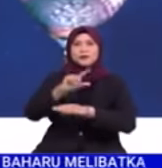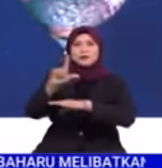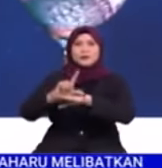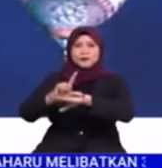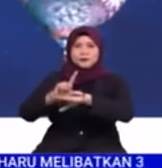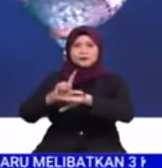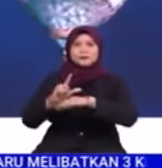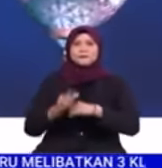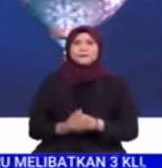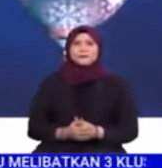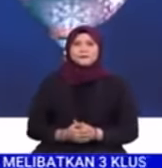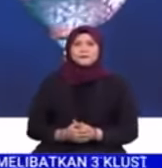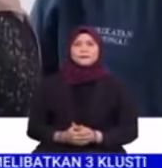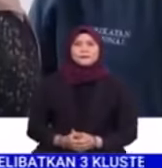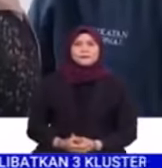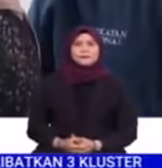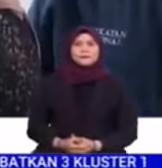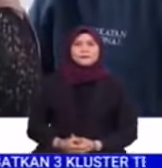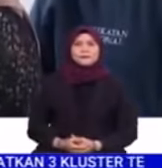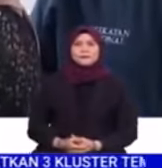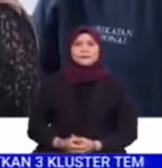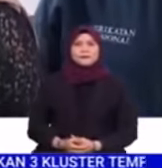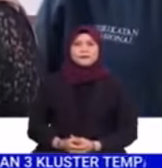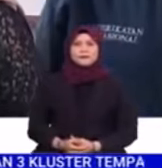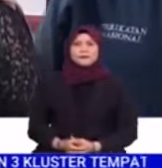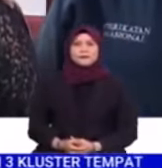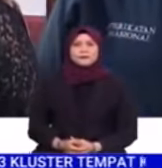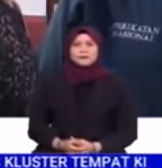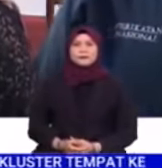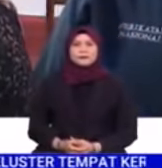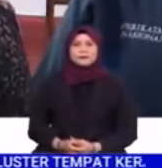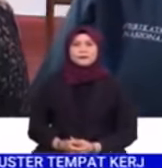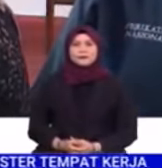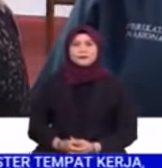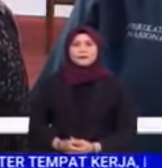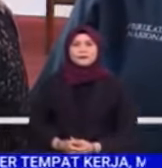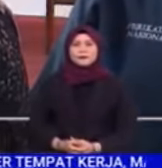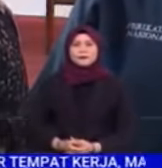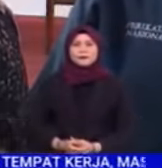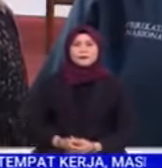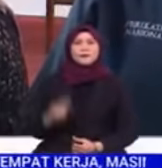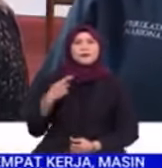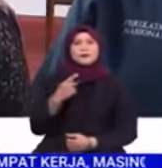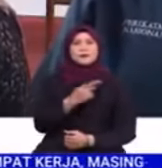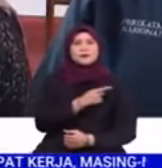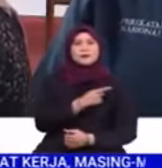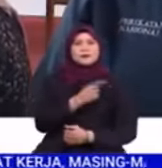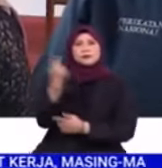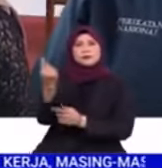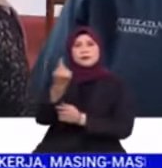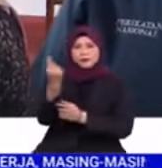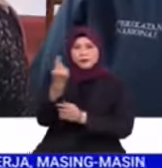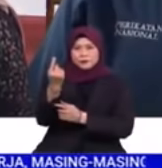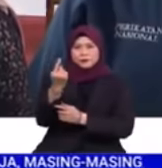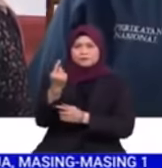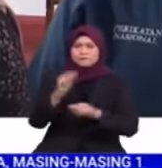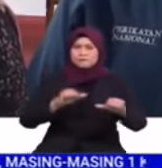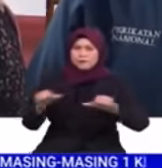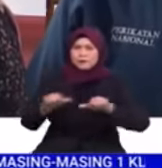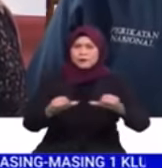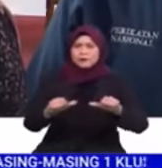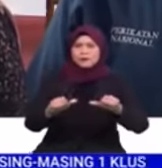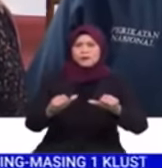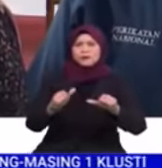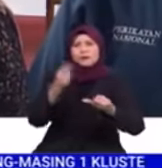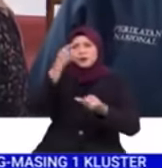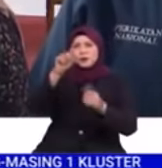Labuhan Hai dilakukan Oh ya Jadi tidak senti AC omong pegiat kanujoso